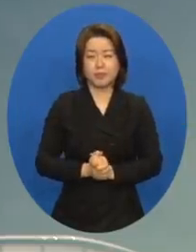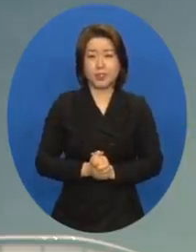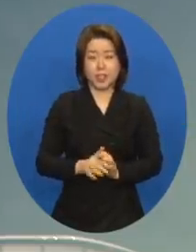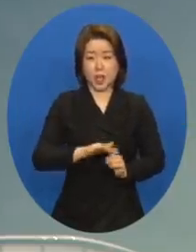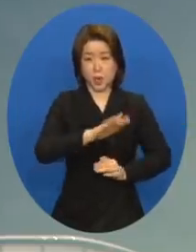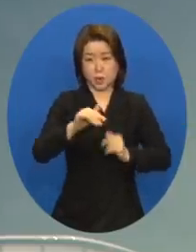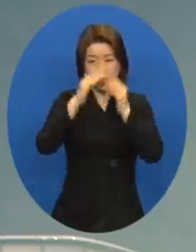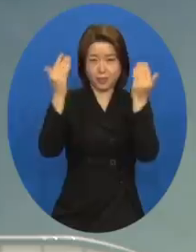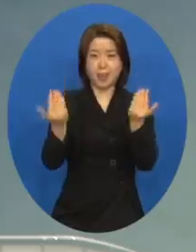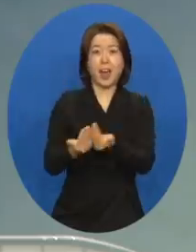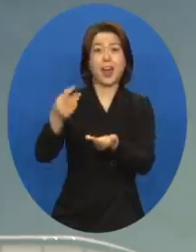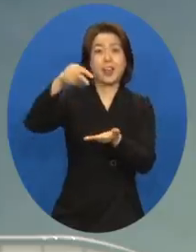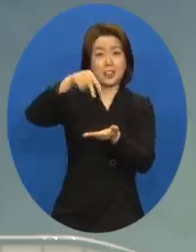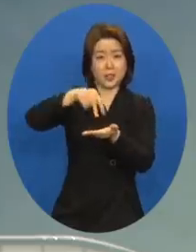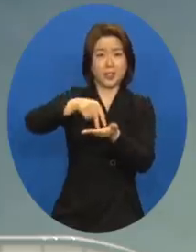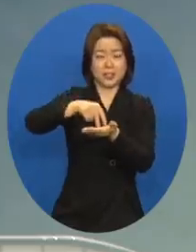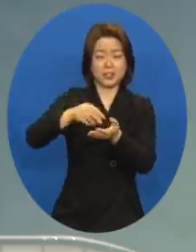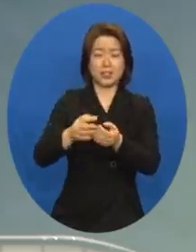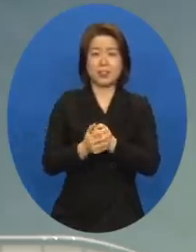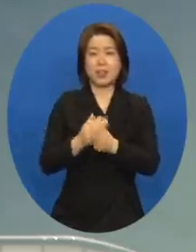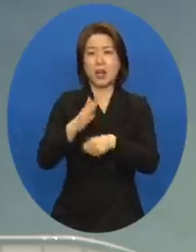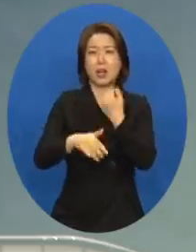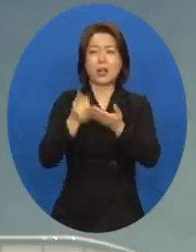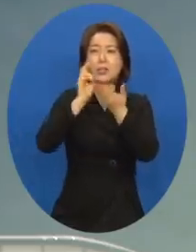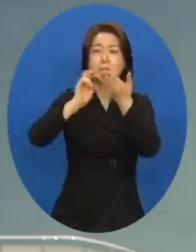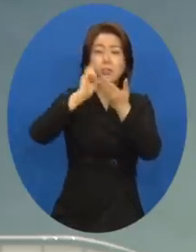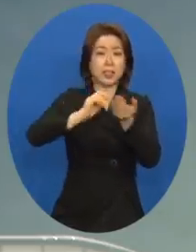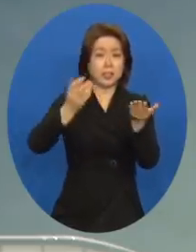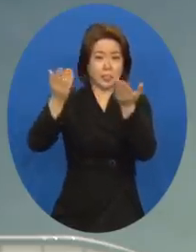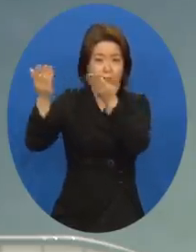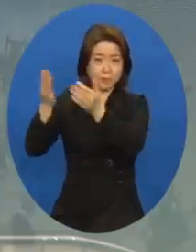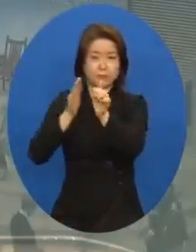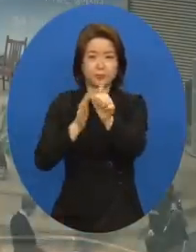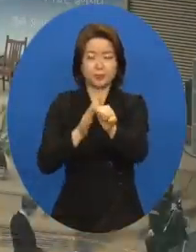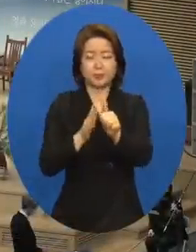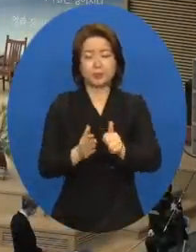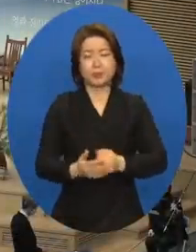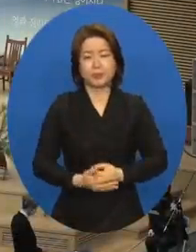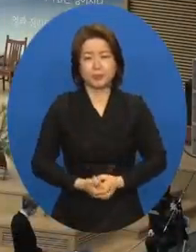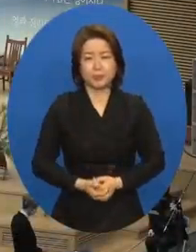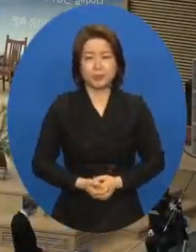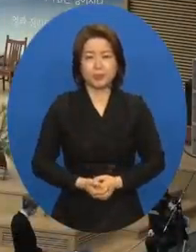우리 다 일어나서서 하나님을 찬양하겠습니다.